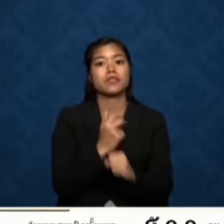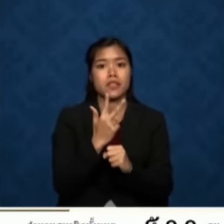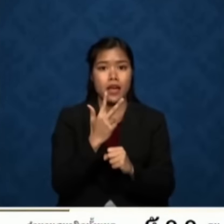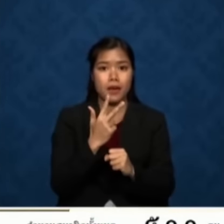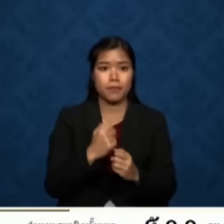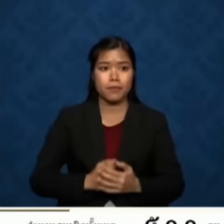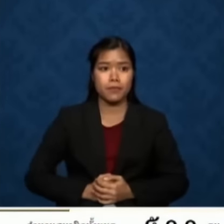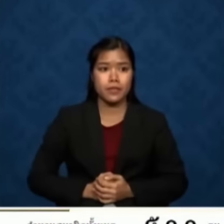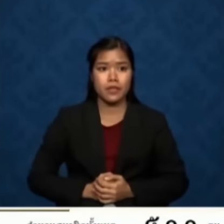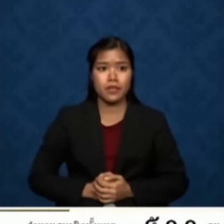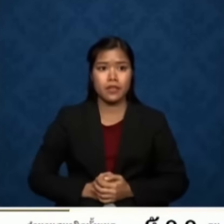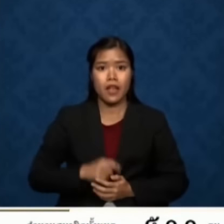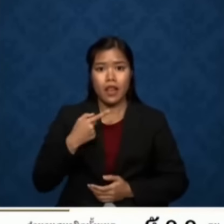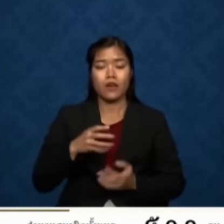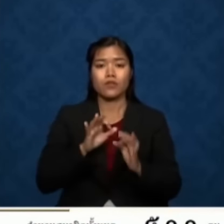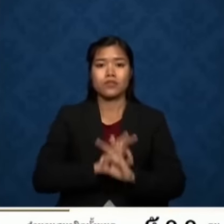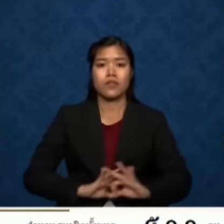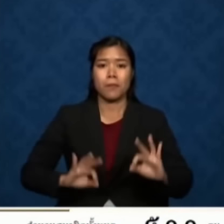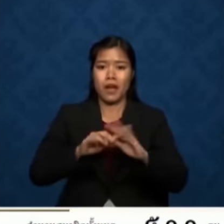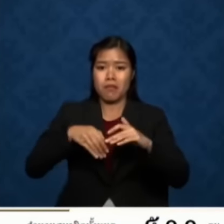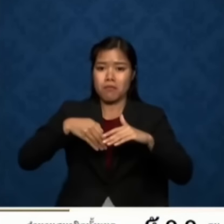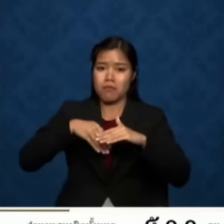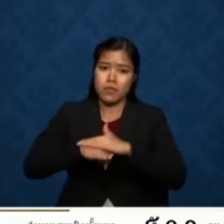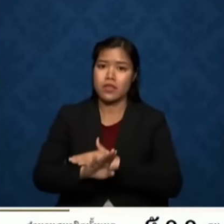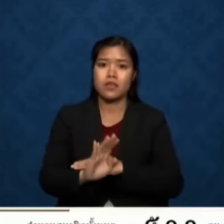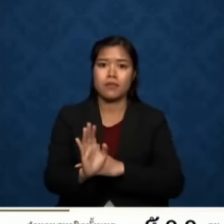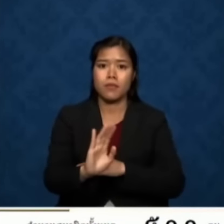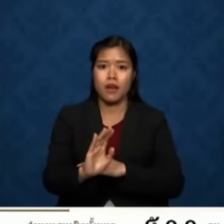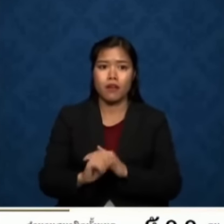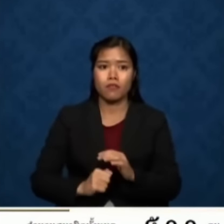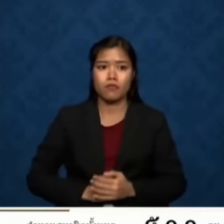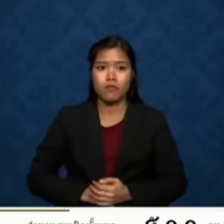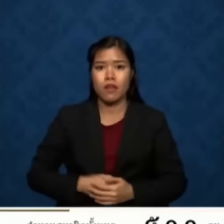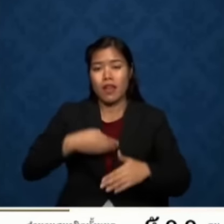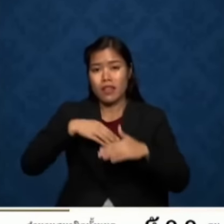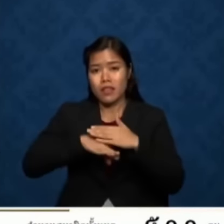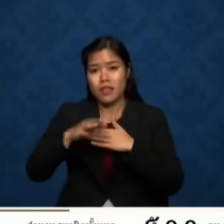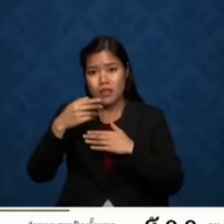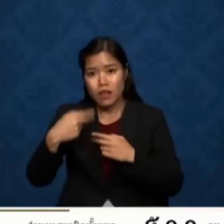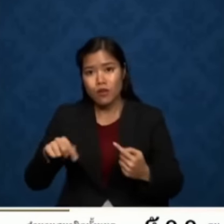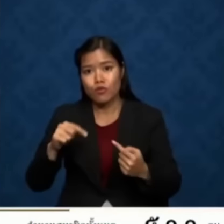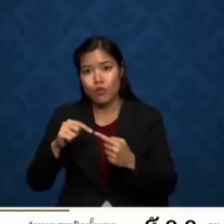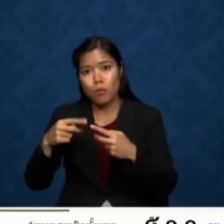องไม่ให้เขาหนีหลักสำคัญต้องไม่ให้เขาไปก่อเหตุร้าย